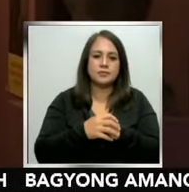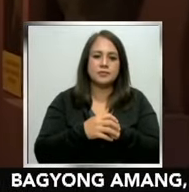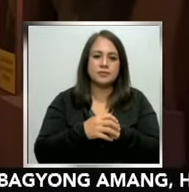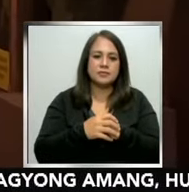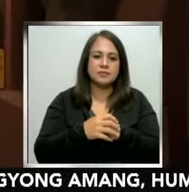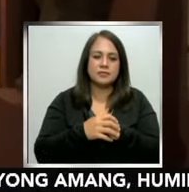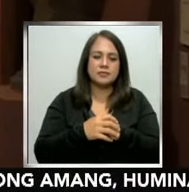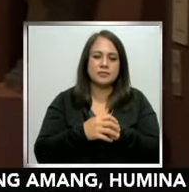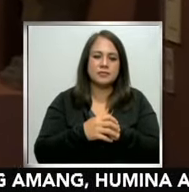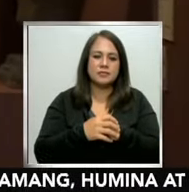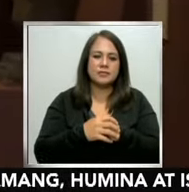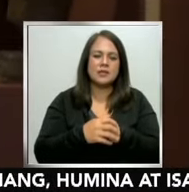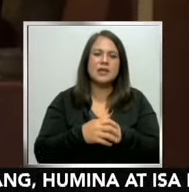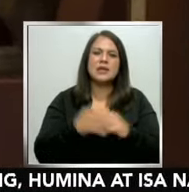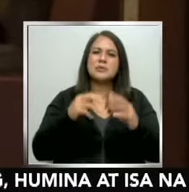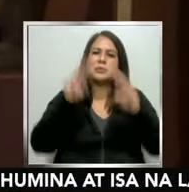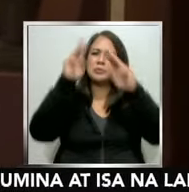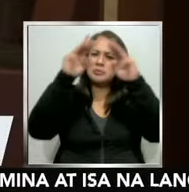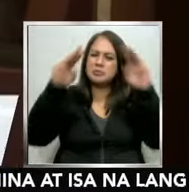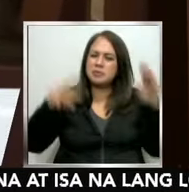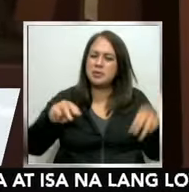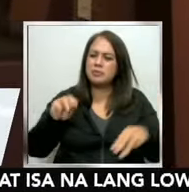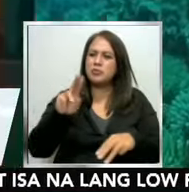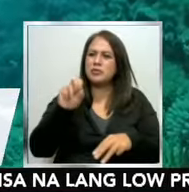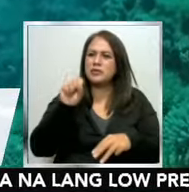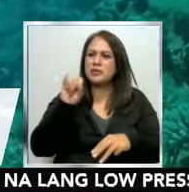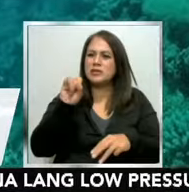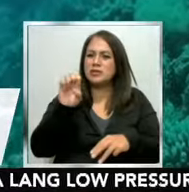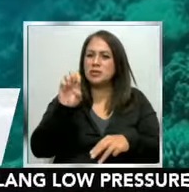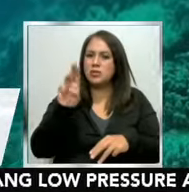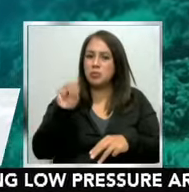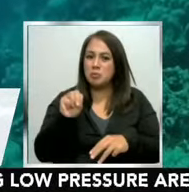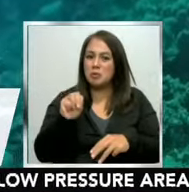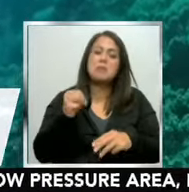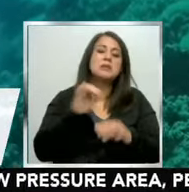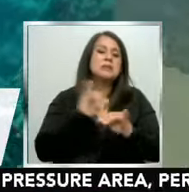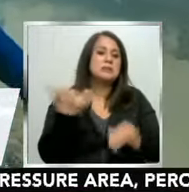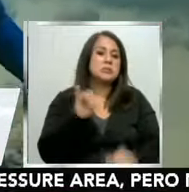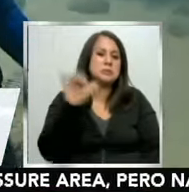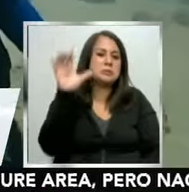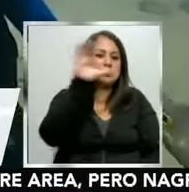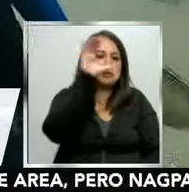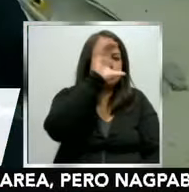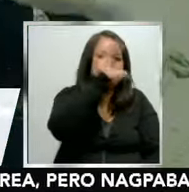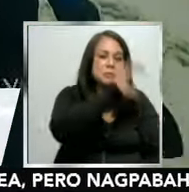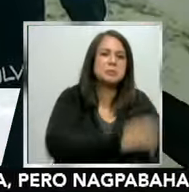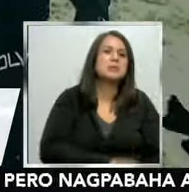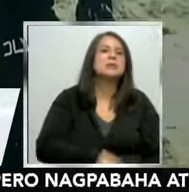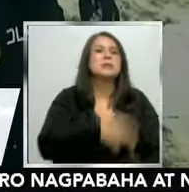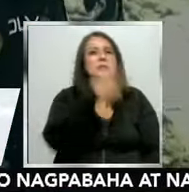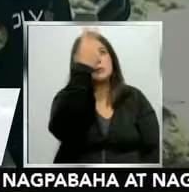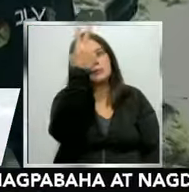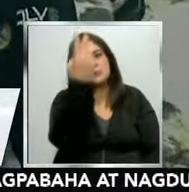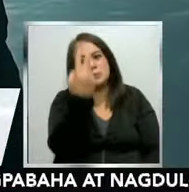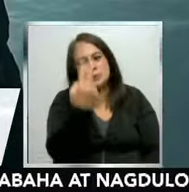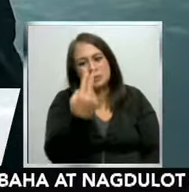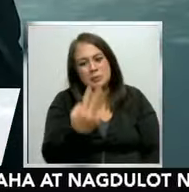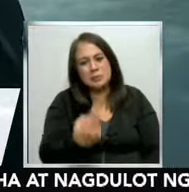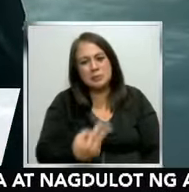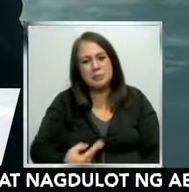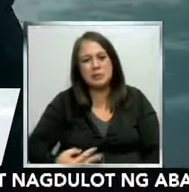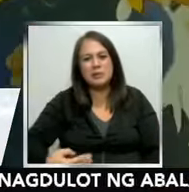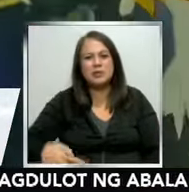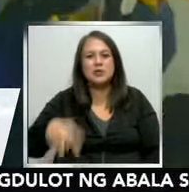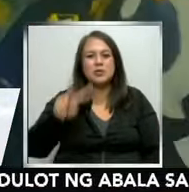Museum hopping ba ang trip mo pero gusto mo ring i-explore ang kailaliman ng dagat? Ang ganyang 2-in-1 pasyalan na